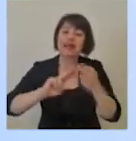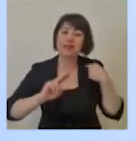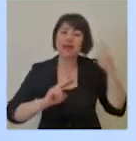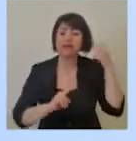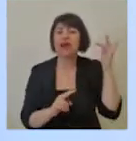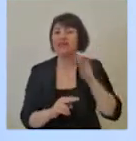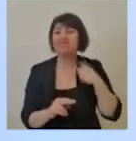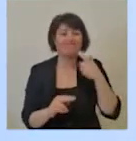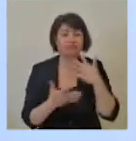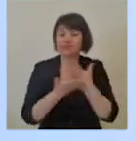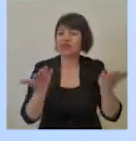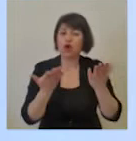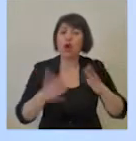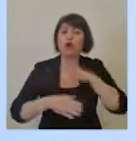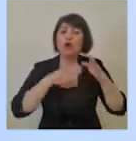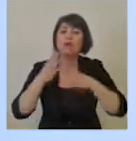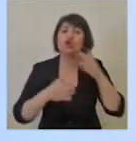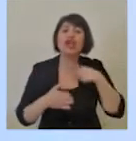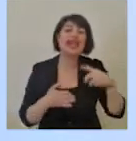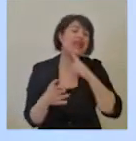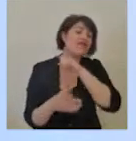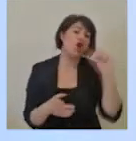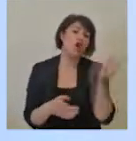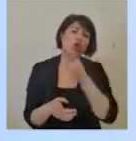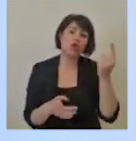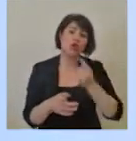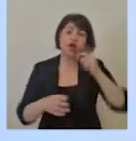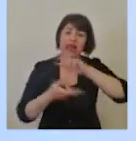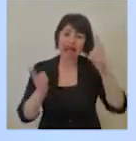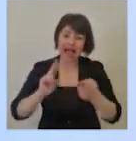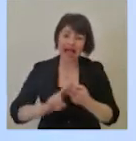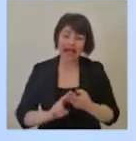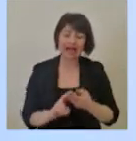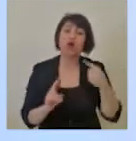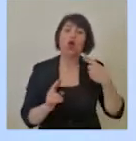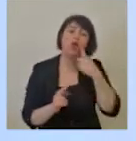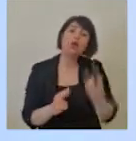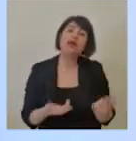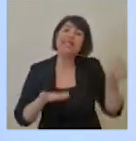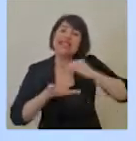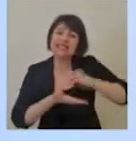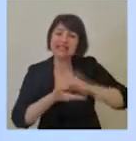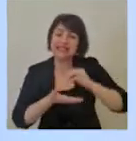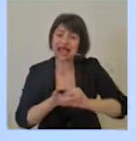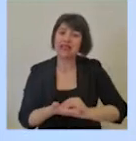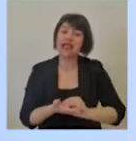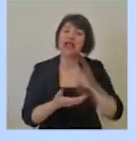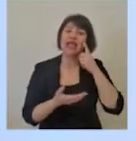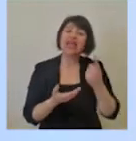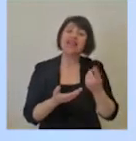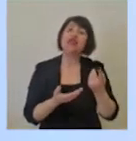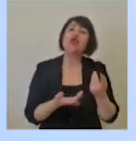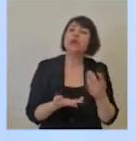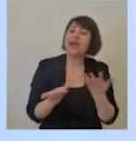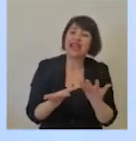العالمية وأغلقت المصانع وشلت الحركة الاقتصادية بكل العالم سببت لزيادة هائلة في عدد